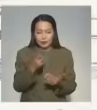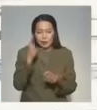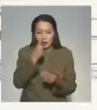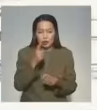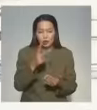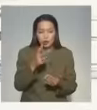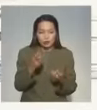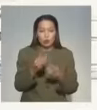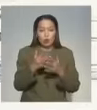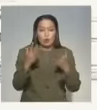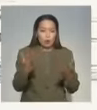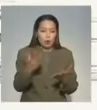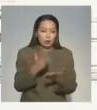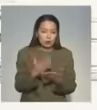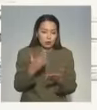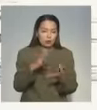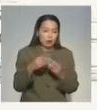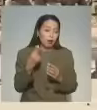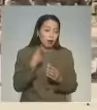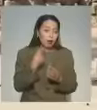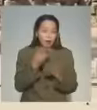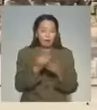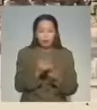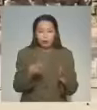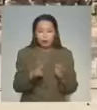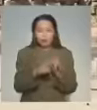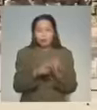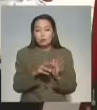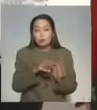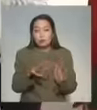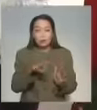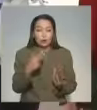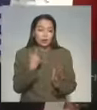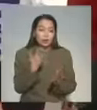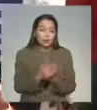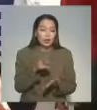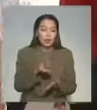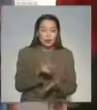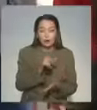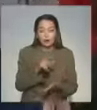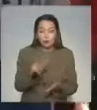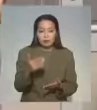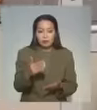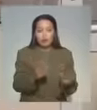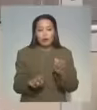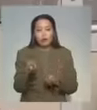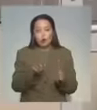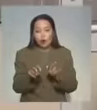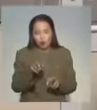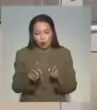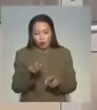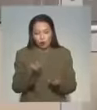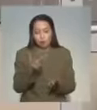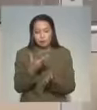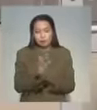1200 человек. В общей сложности они задолжали своим детям 800 миллионов тенге. Свыше 2000 алиментщиков находятся в розыске. Среди них